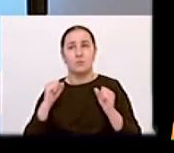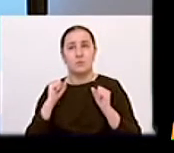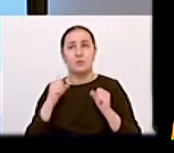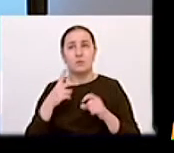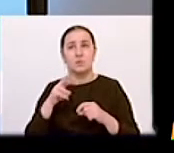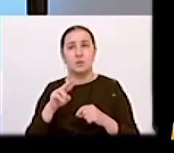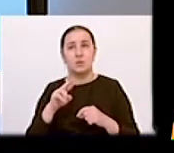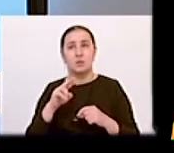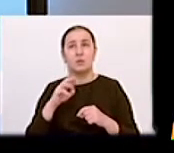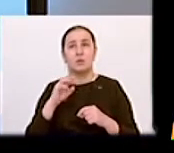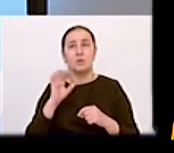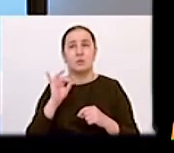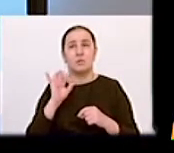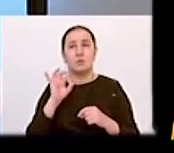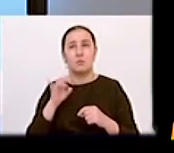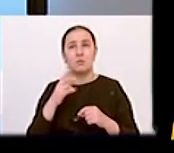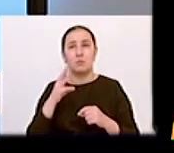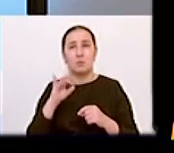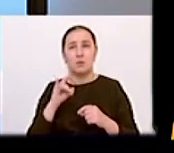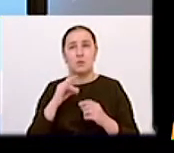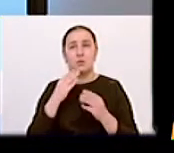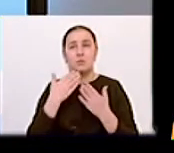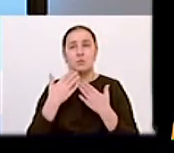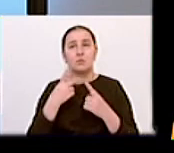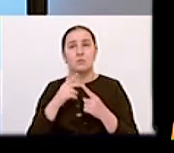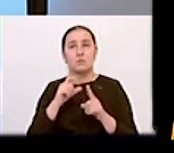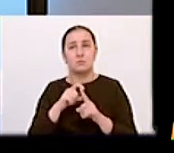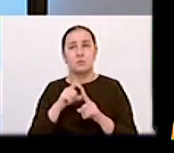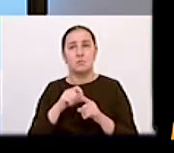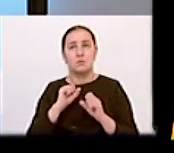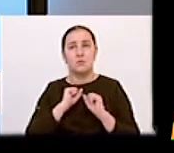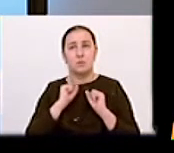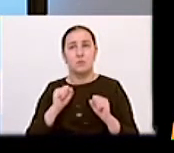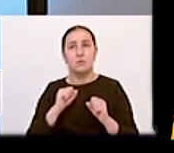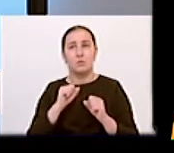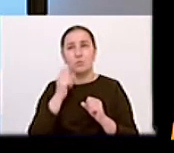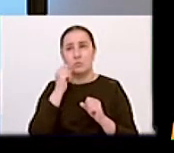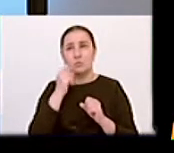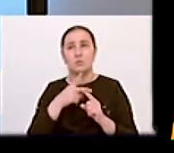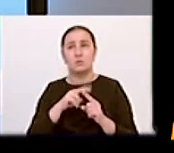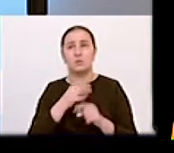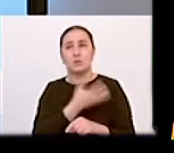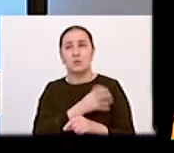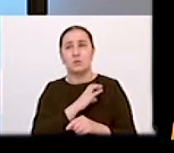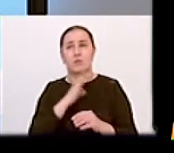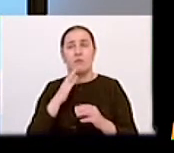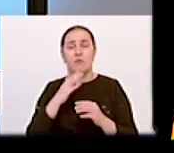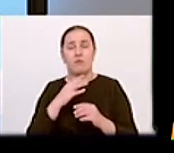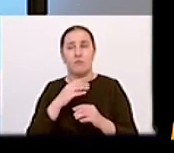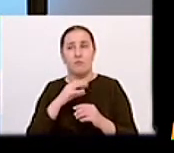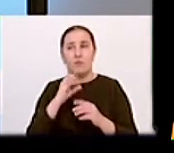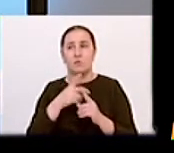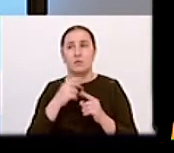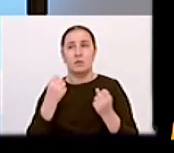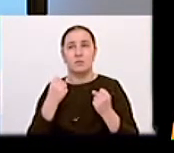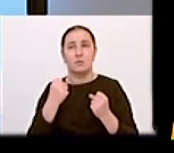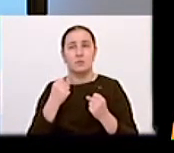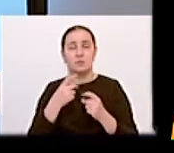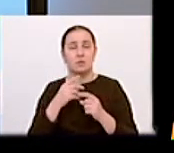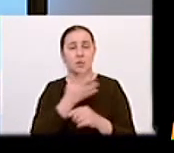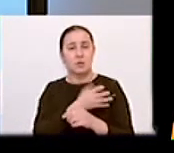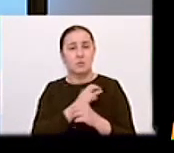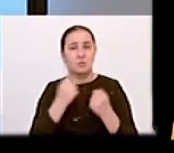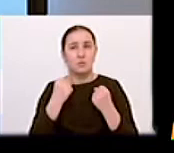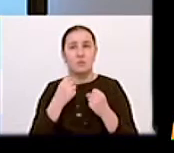Я и он, мы. Обобщающее слово. Смелость, мужество, сильная воля, крепкое здоровье,